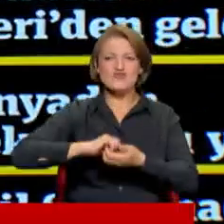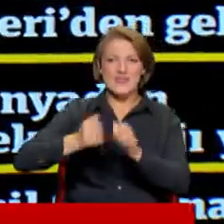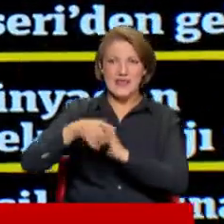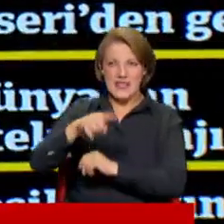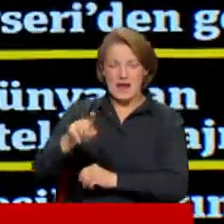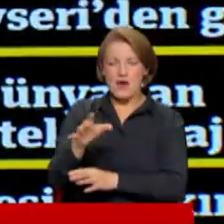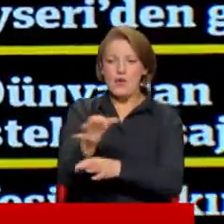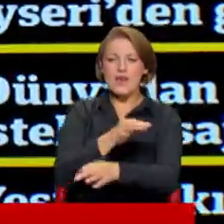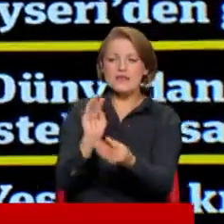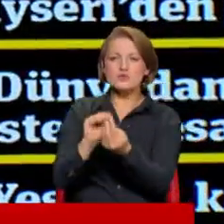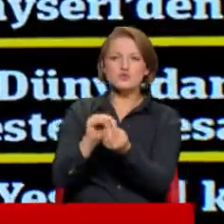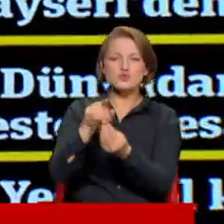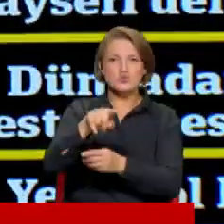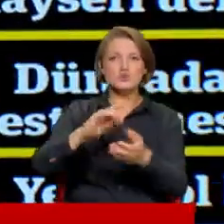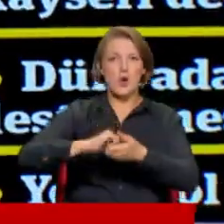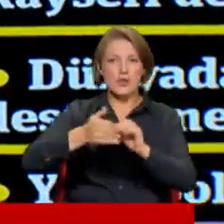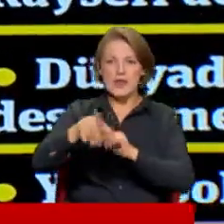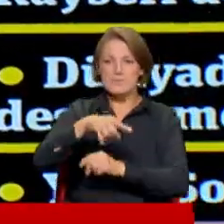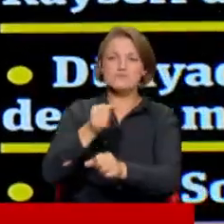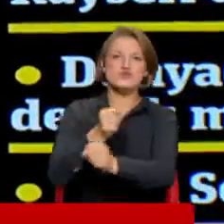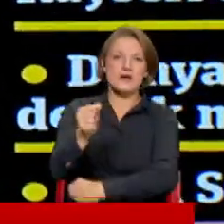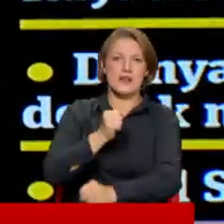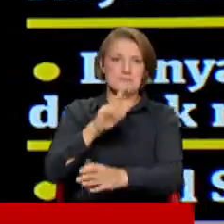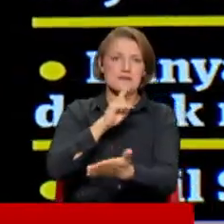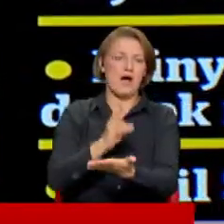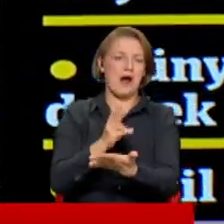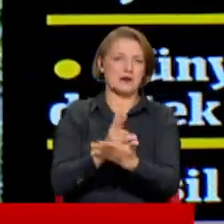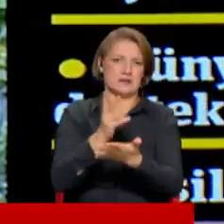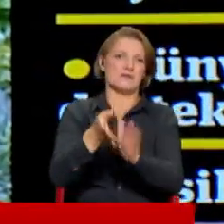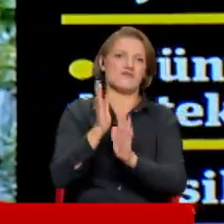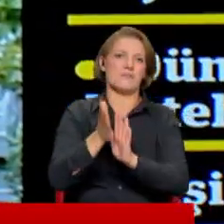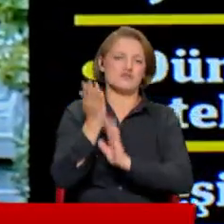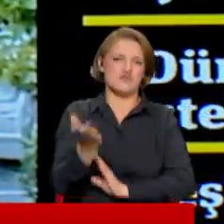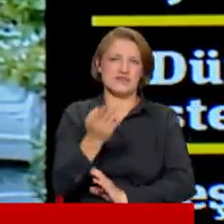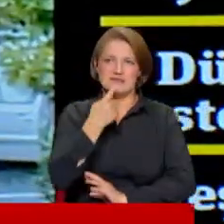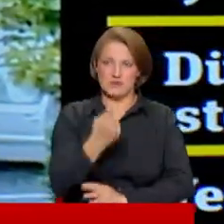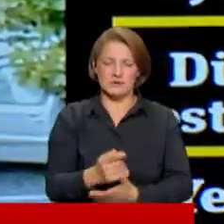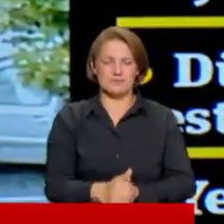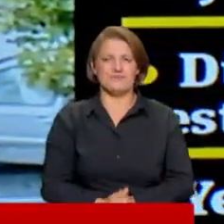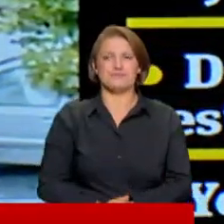çetelerle, organize suç örgütleriyle mücadelemiz kararlılıkla devam edecektir vurgusu önemliydi.